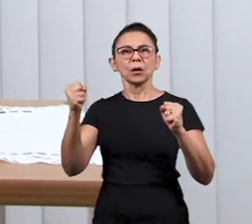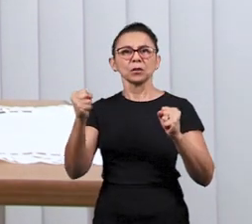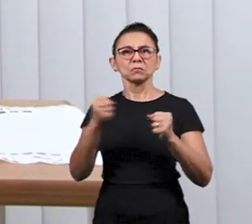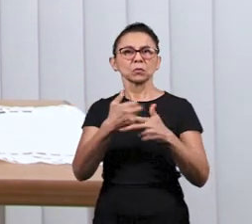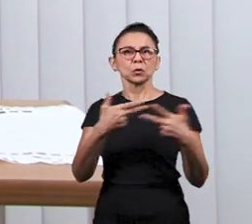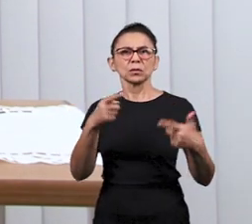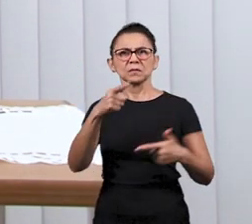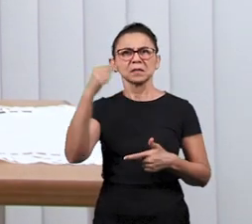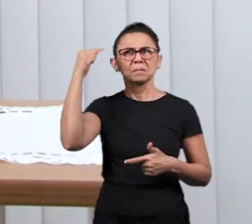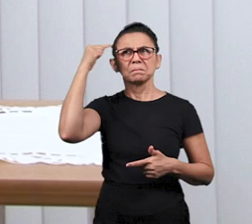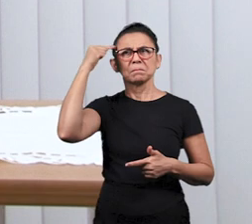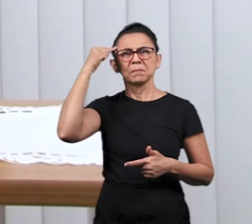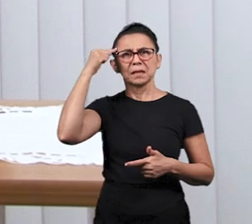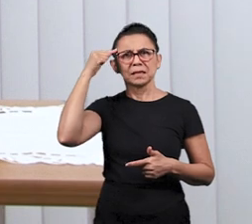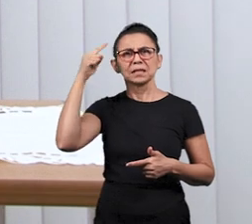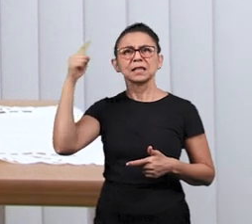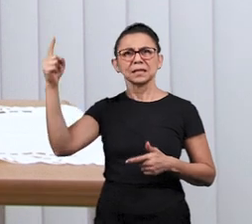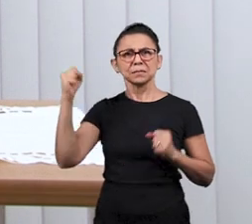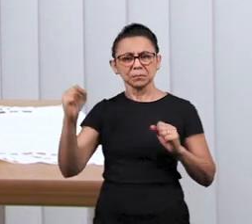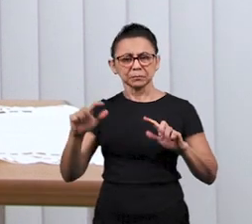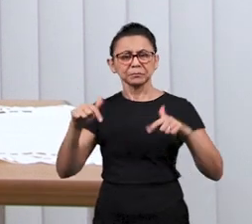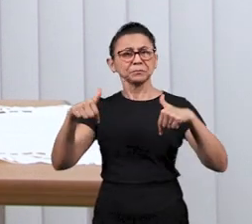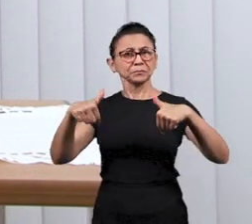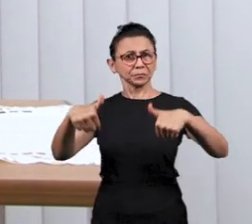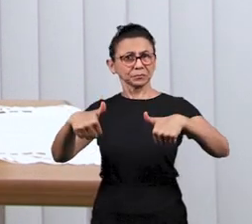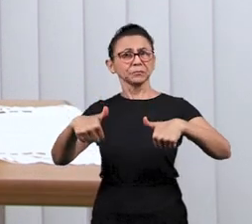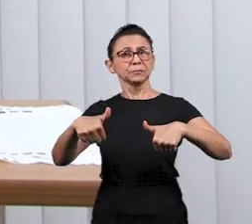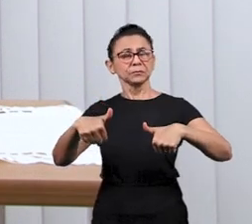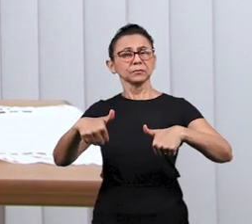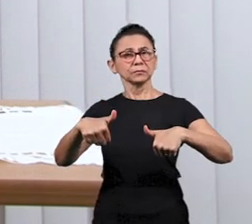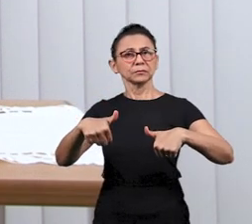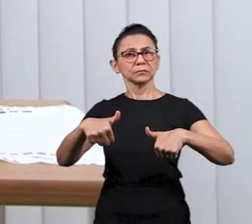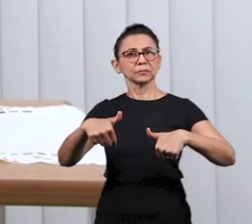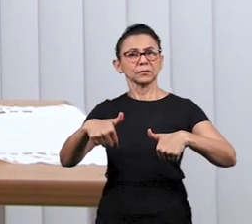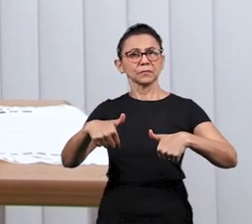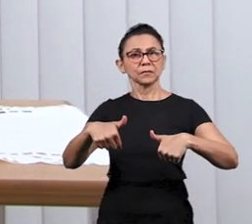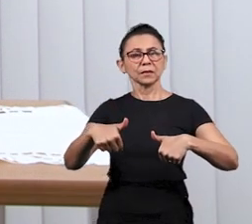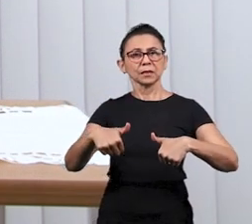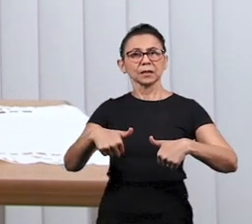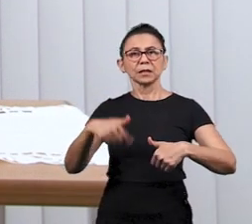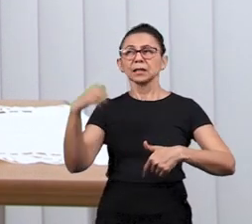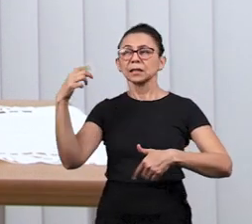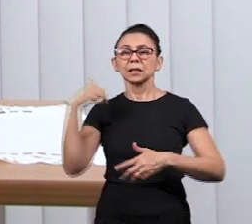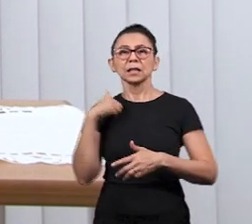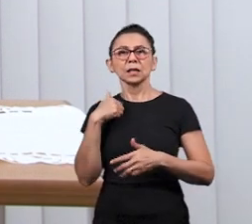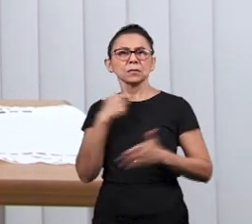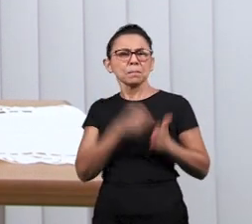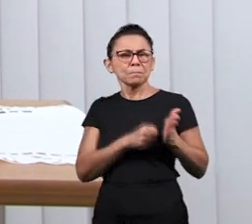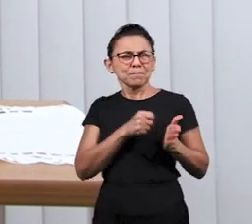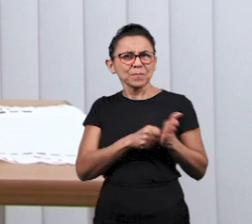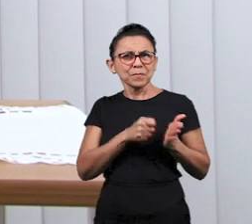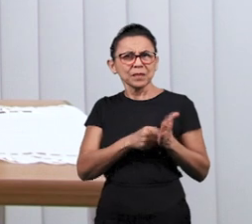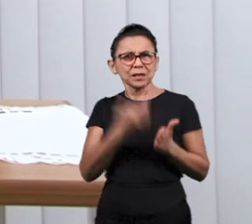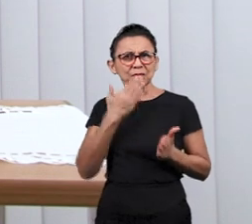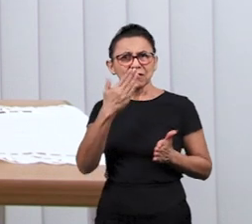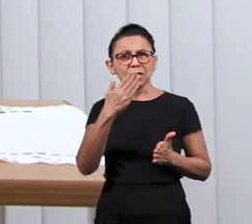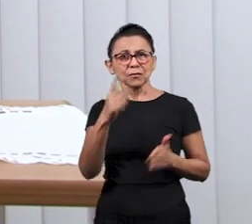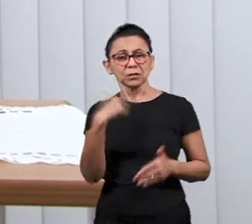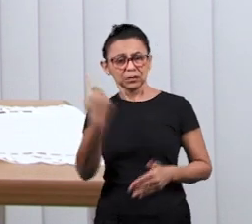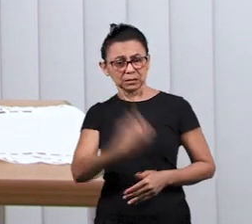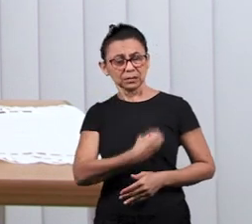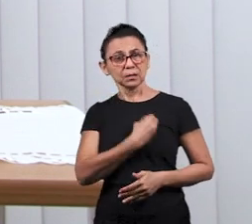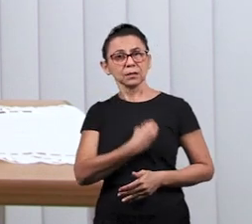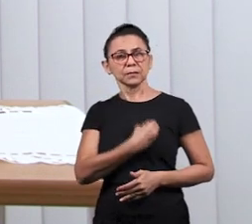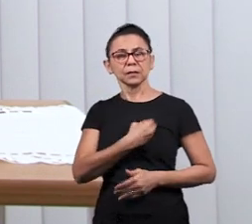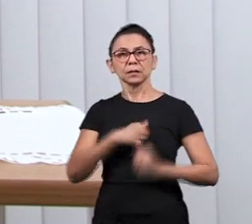не помышляли бы. Он может сделать намного больше. На самом деле Он действует, Он делает